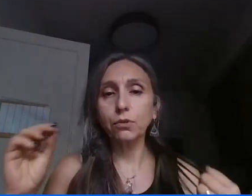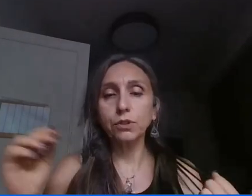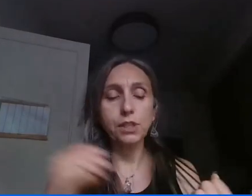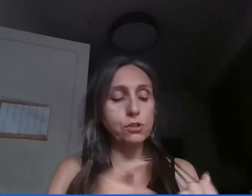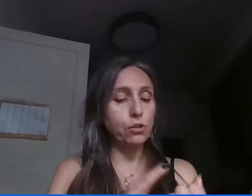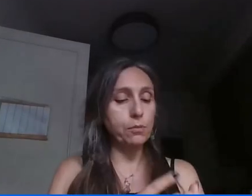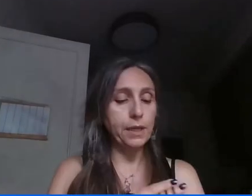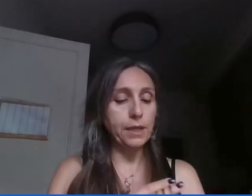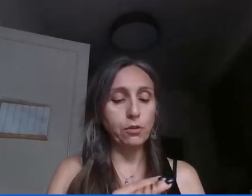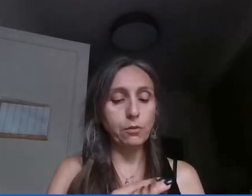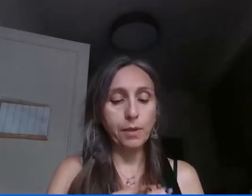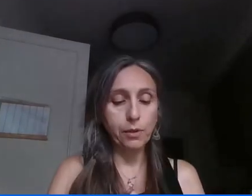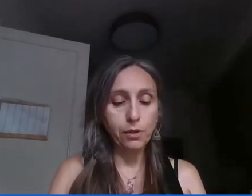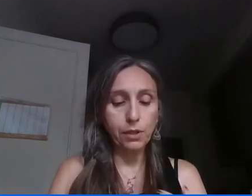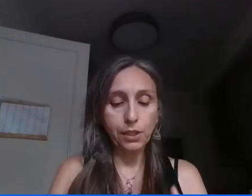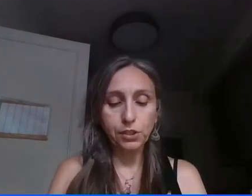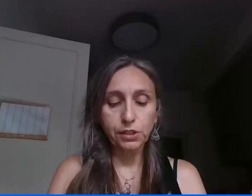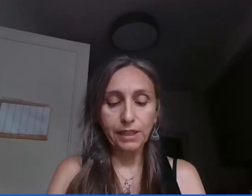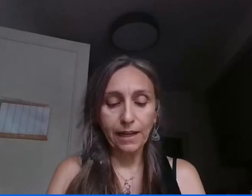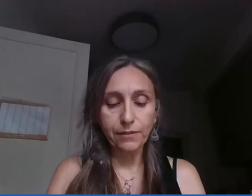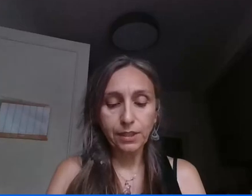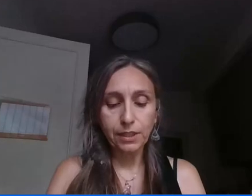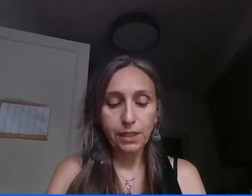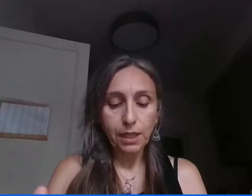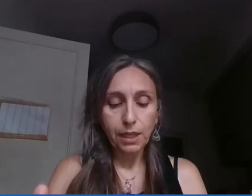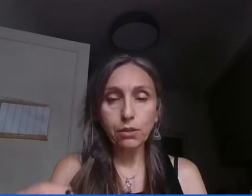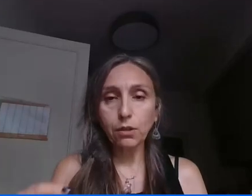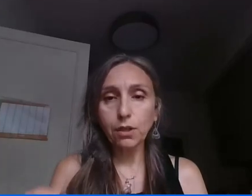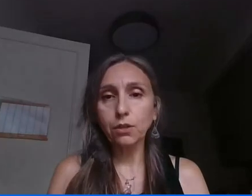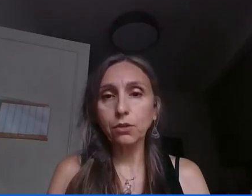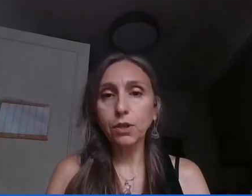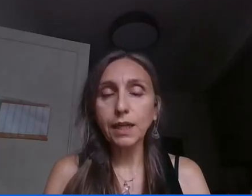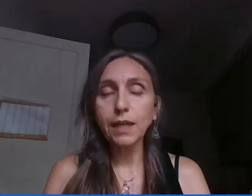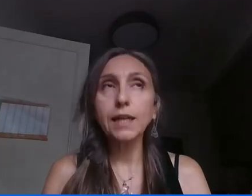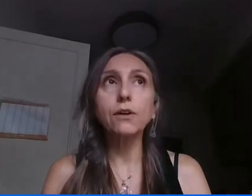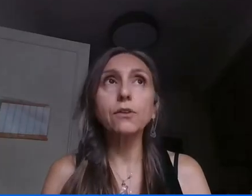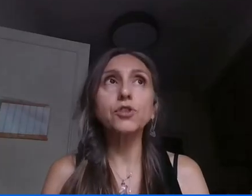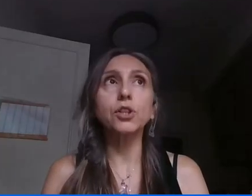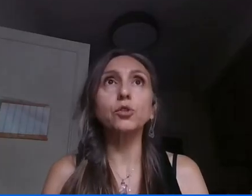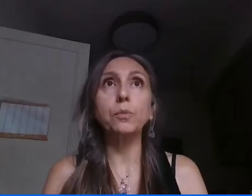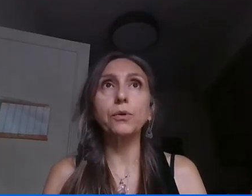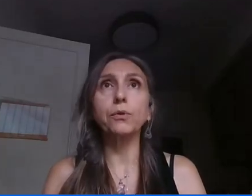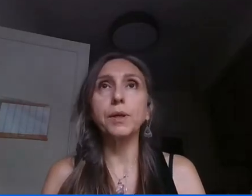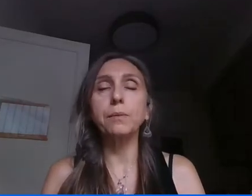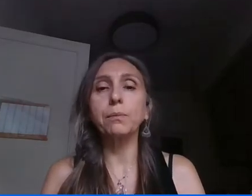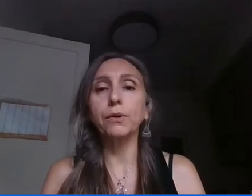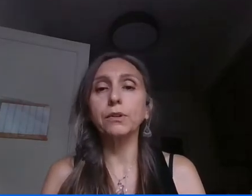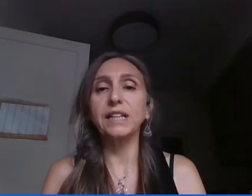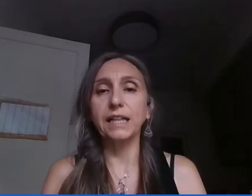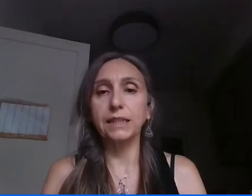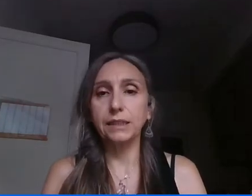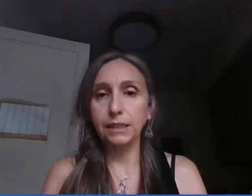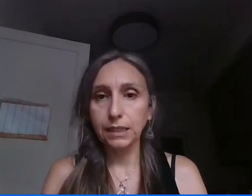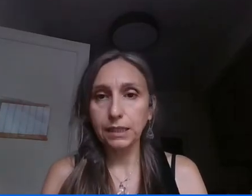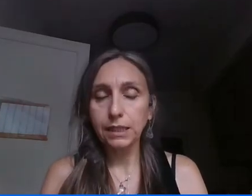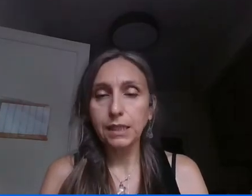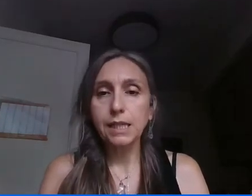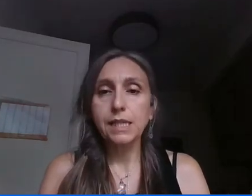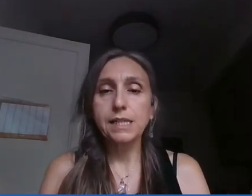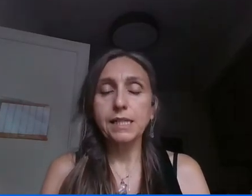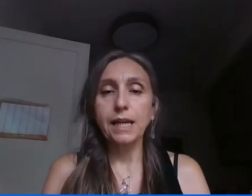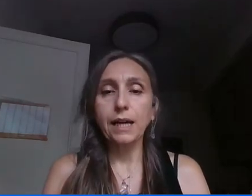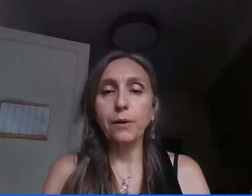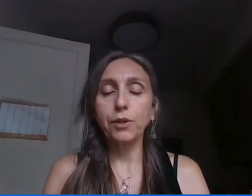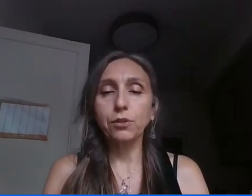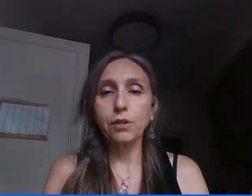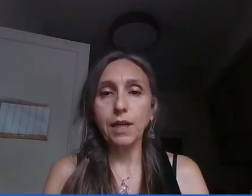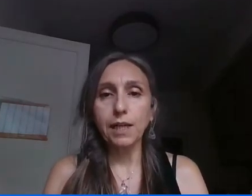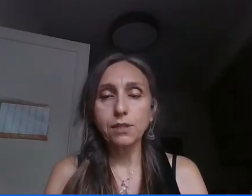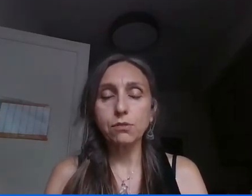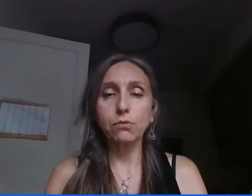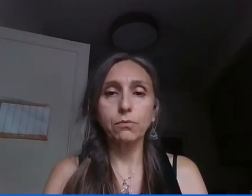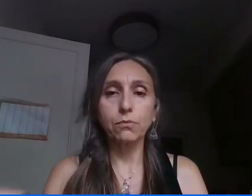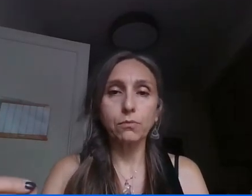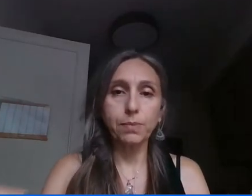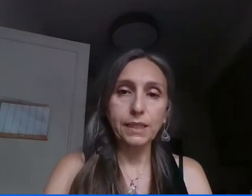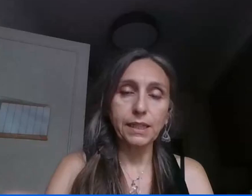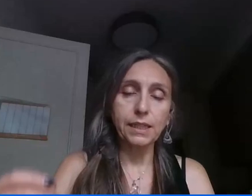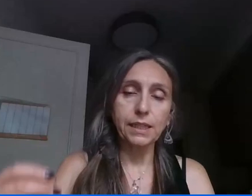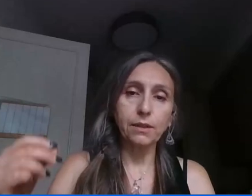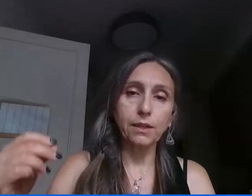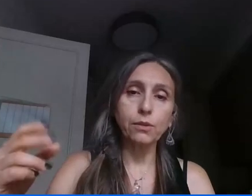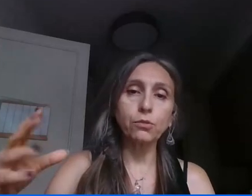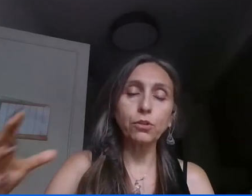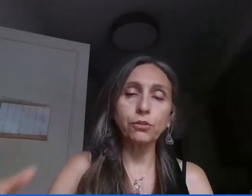Peraltro, in un contesto come quello che citavi, io credo che il concetto più importante sia quando io realizzo